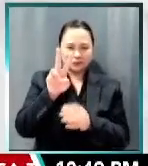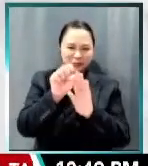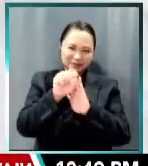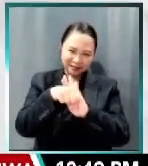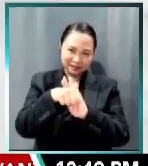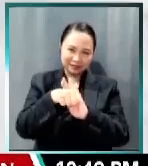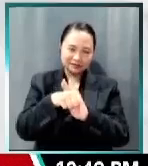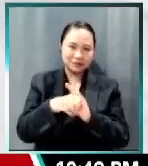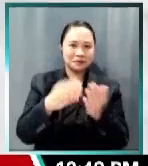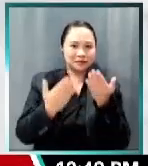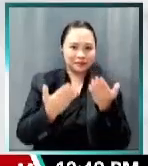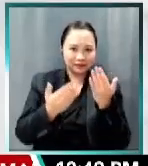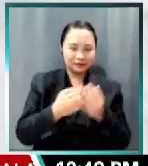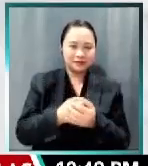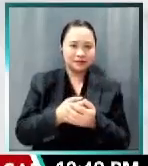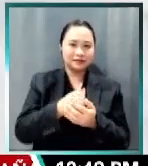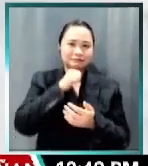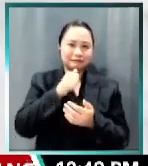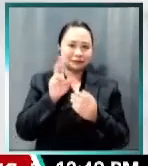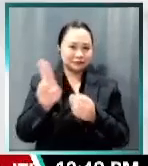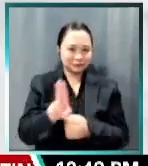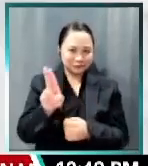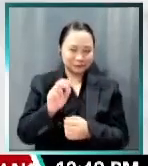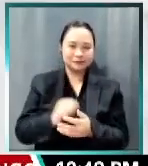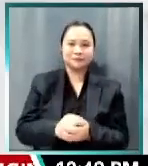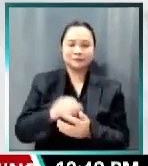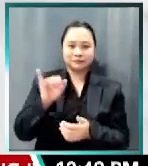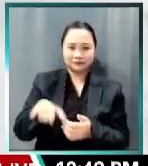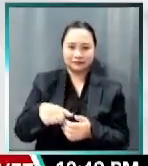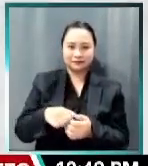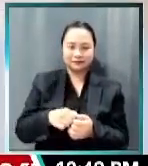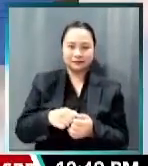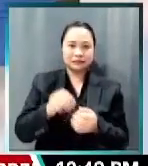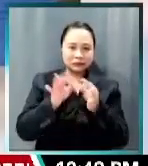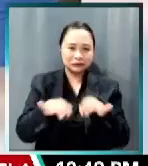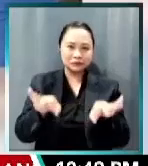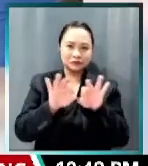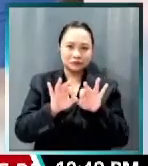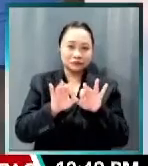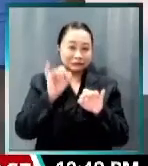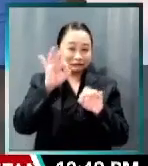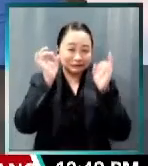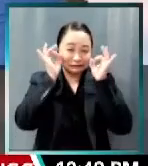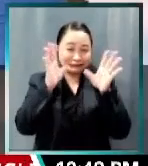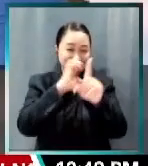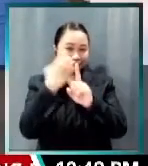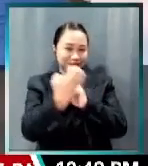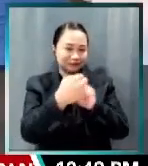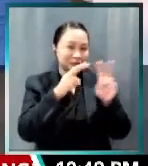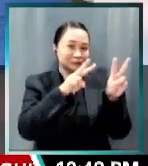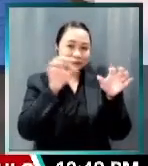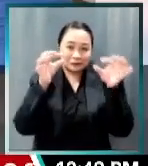siyang use kasi yung tinetarget is yung pagka-hazardous ng environment. Naging inspirasyon daw niya sa pagbuo